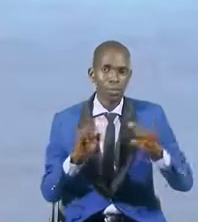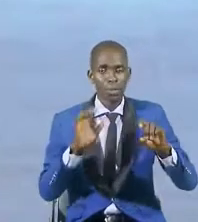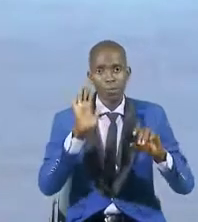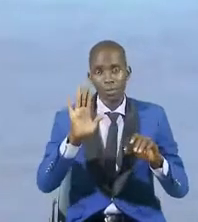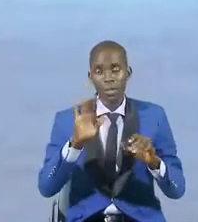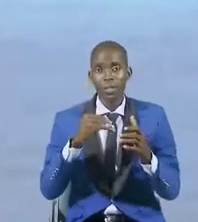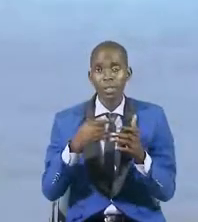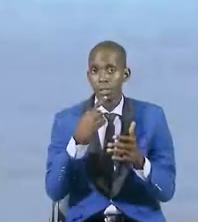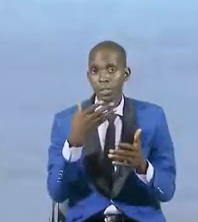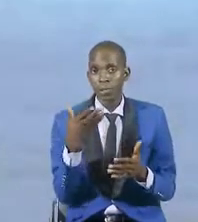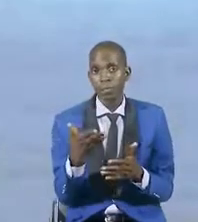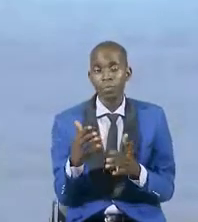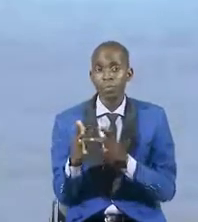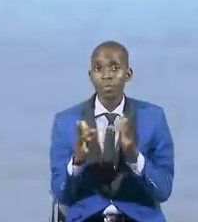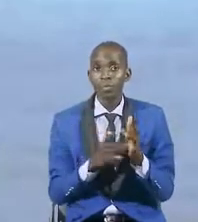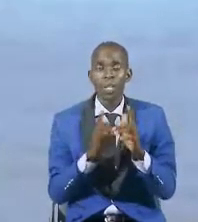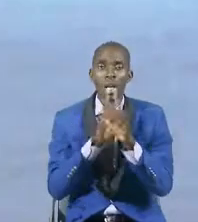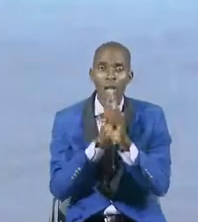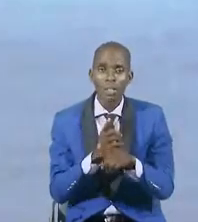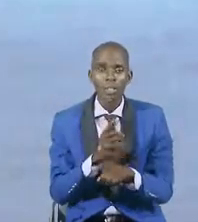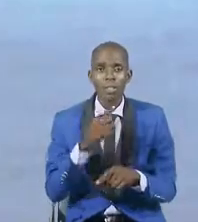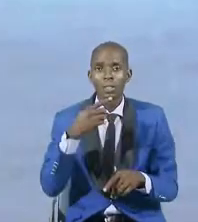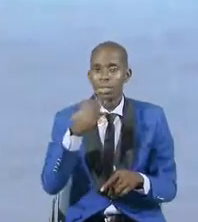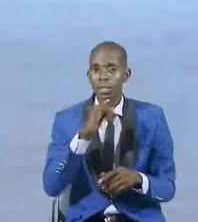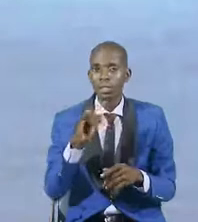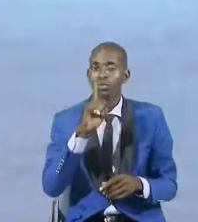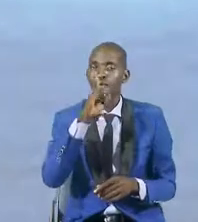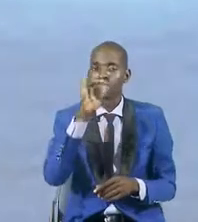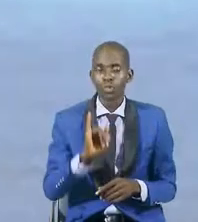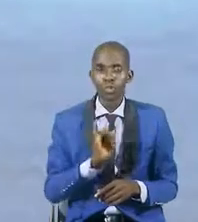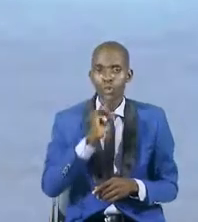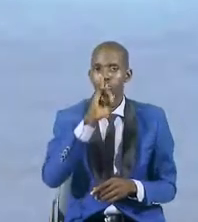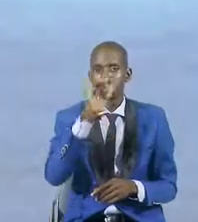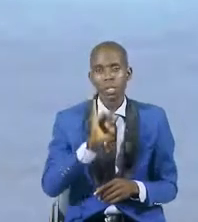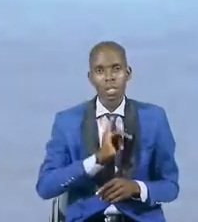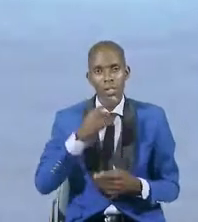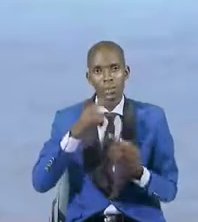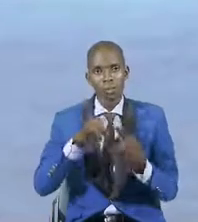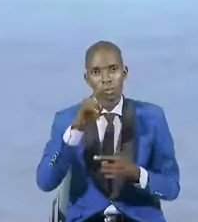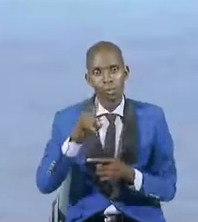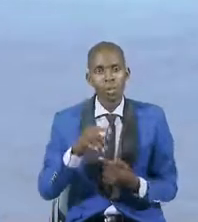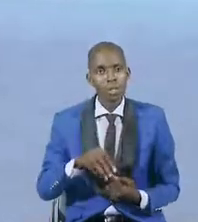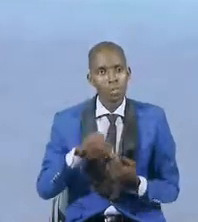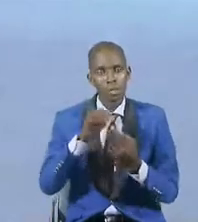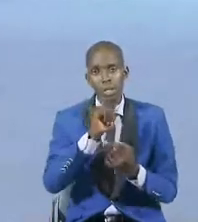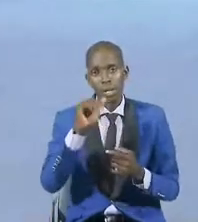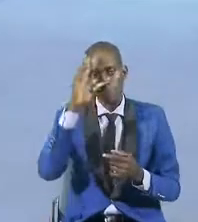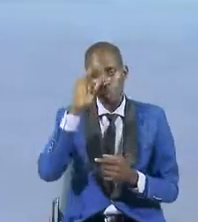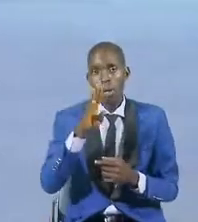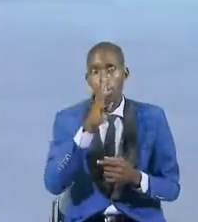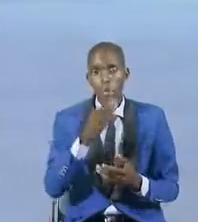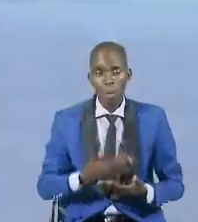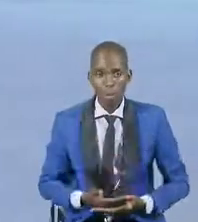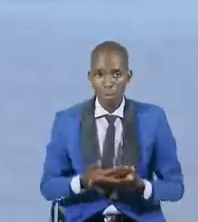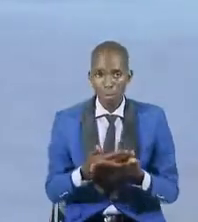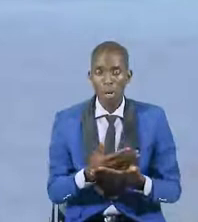5. Verset 5 dit, Jésus répondit, en vérité, je te le dis,